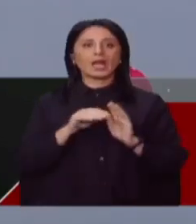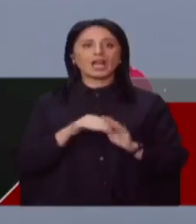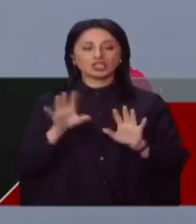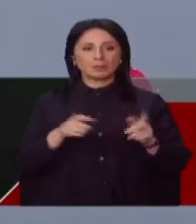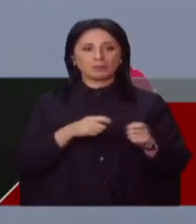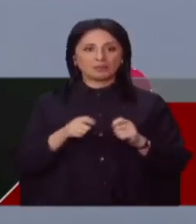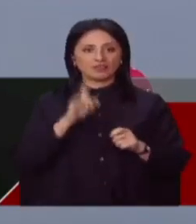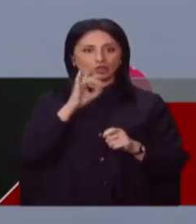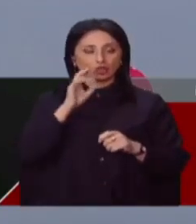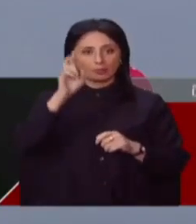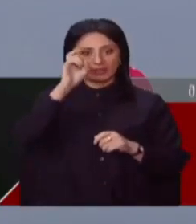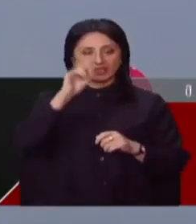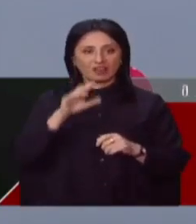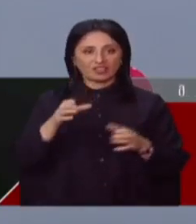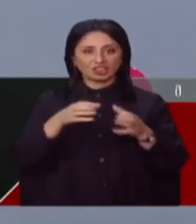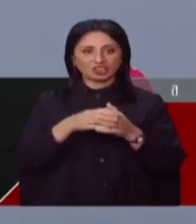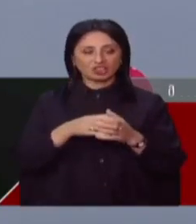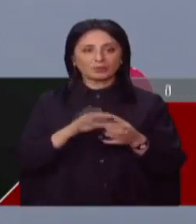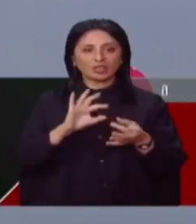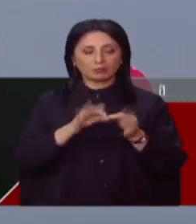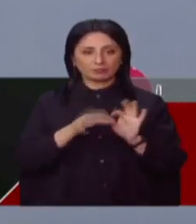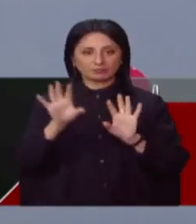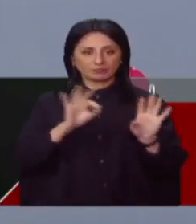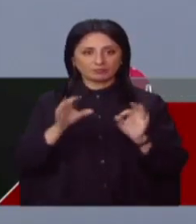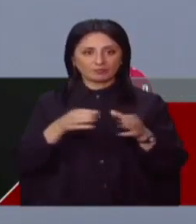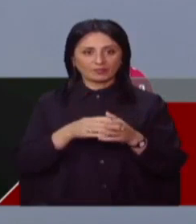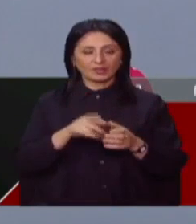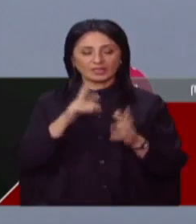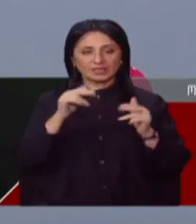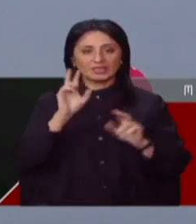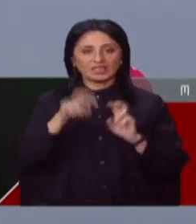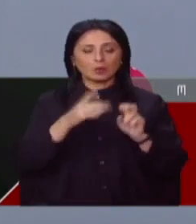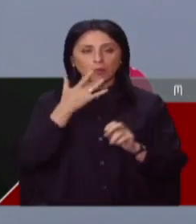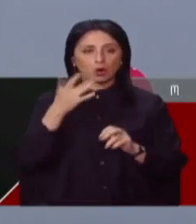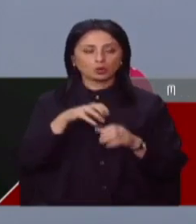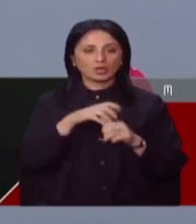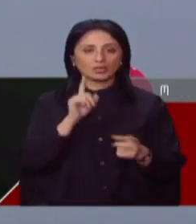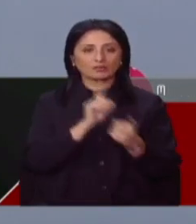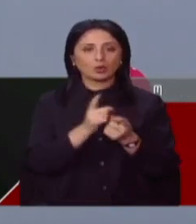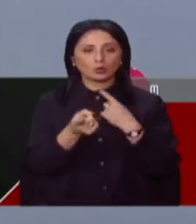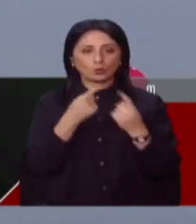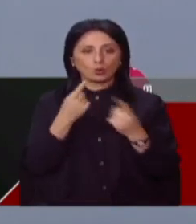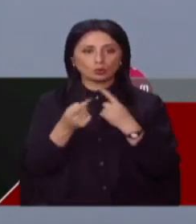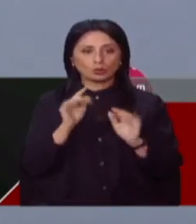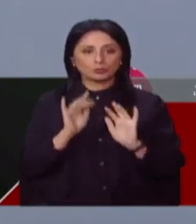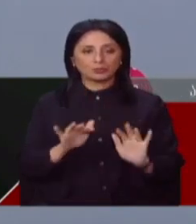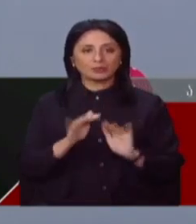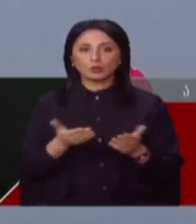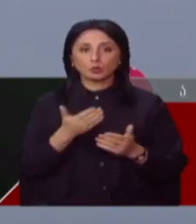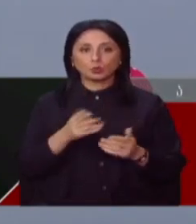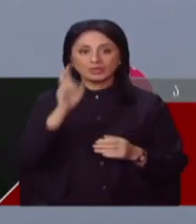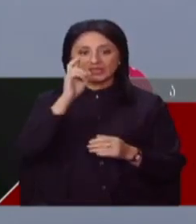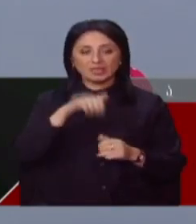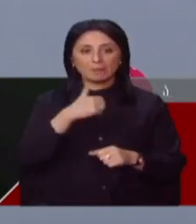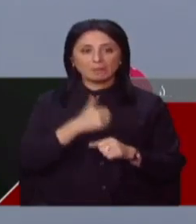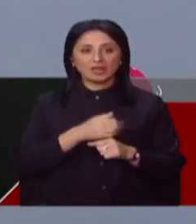არჩევნებამდე პრეზიდენტი დროებითი მთავრობის შემადგენლობასაც აკომპლექტებს. მეორე დღეა ათონელი სასახლეში პოლიტიკურ ლიდერებთან კონსულტაციები მიმდინარეობს, თუმცა